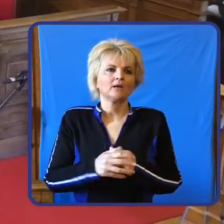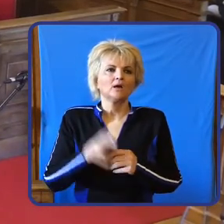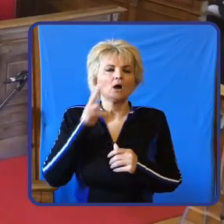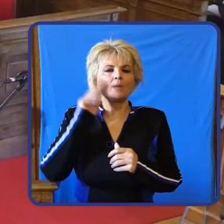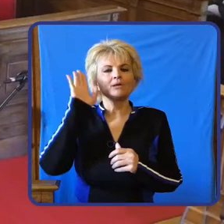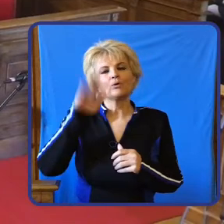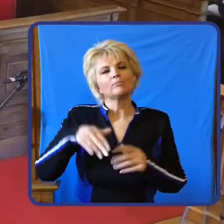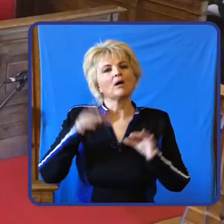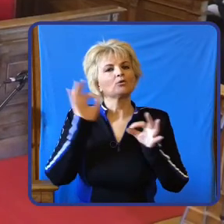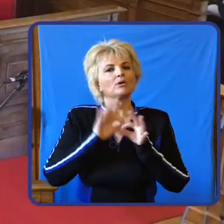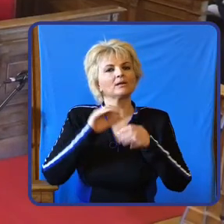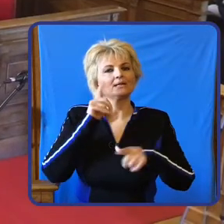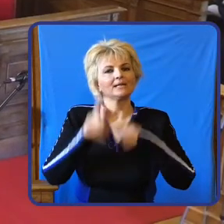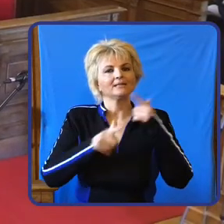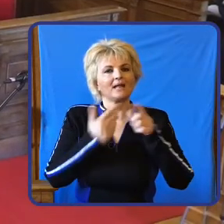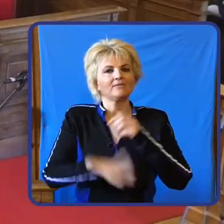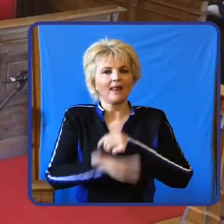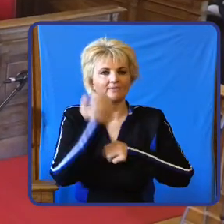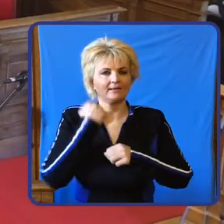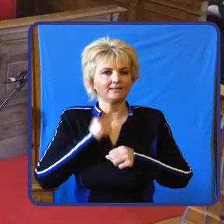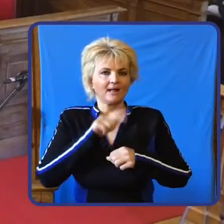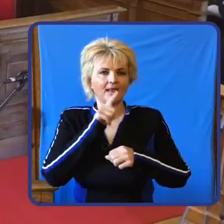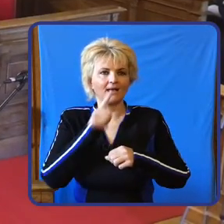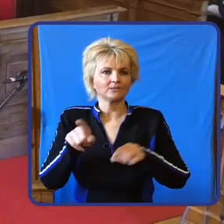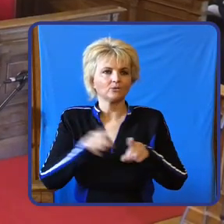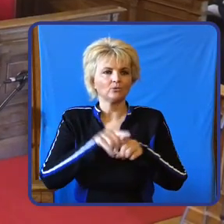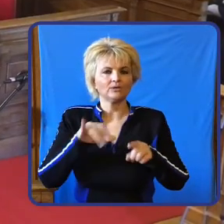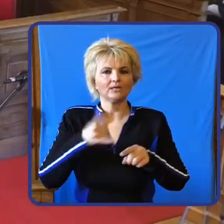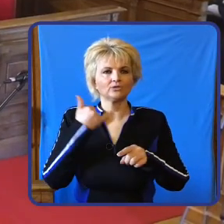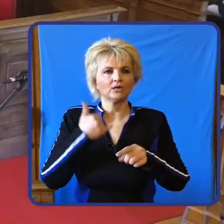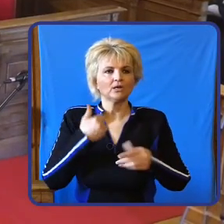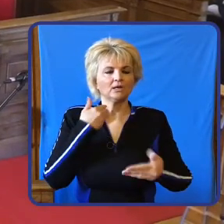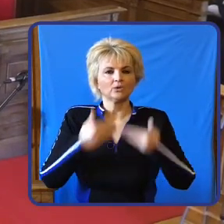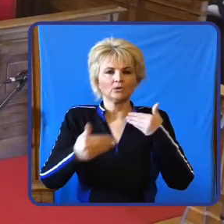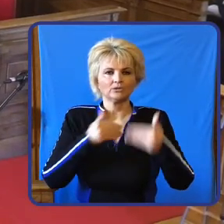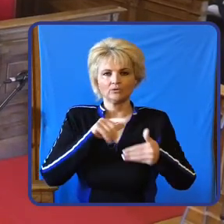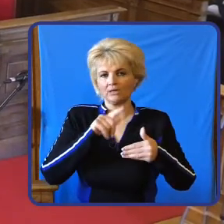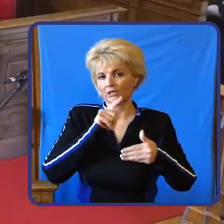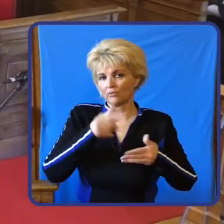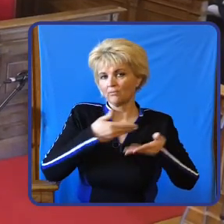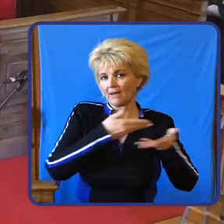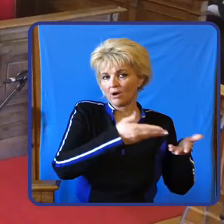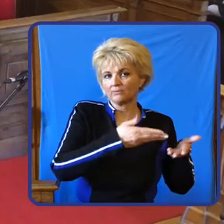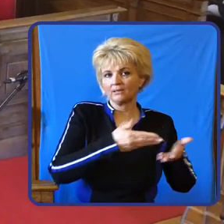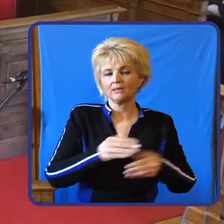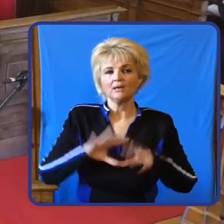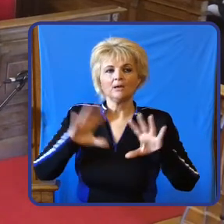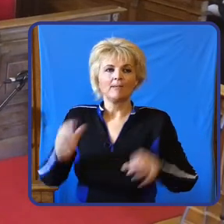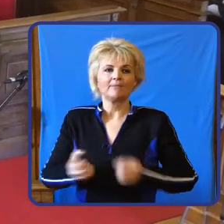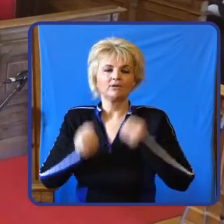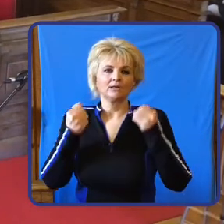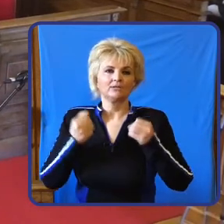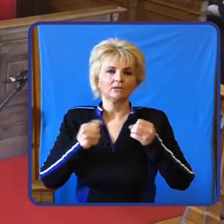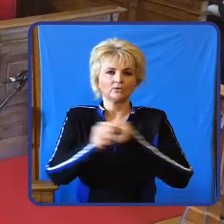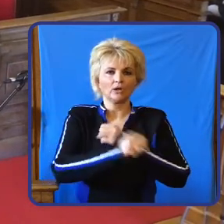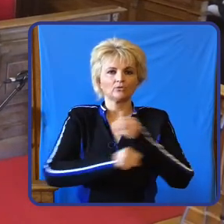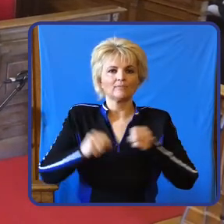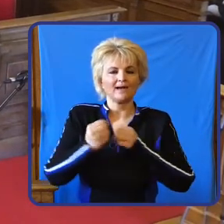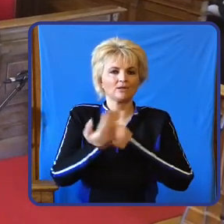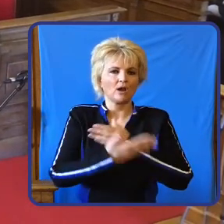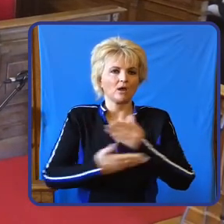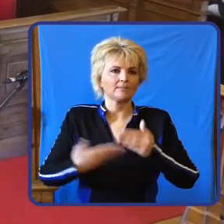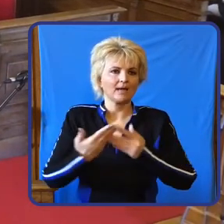majd konkrétan hitelfelvételről kerül sor, az úgyis a közgyűlés elé fog kerülni, és nyilván a megvalósíthatósági tanulmányok